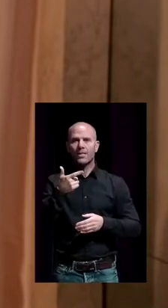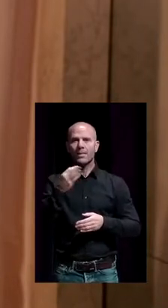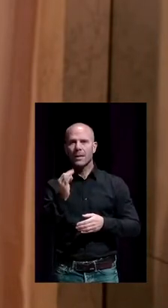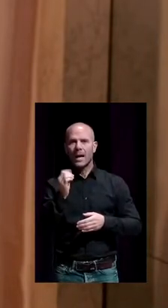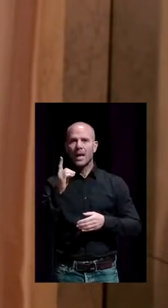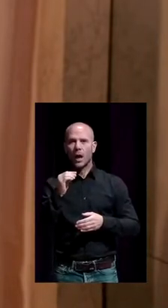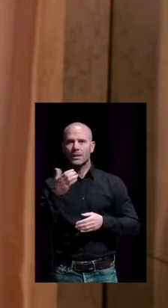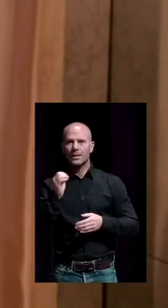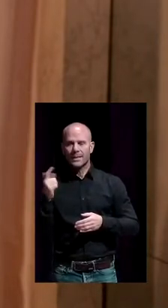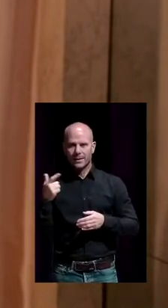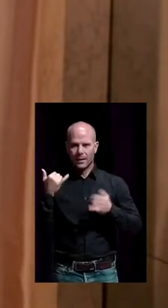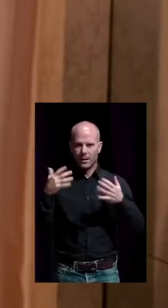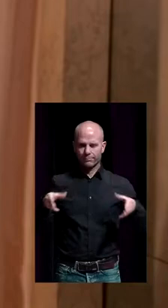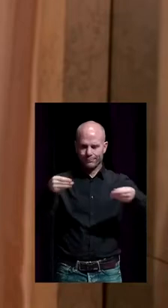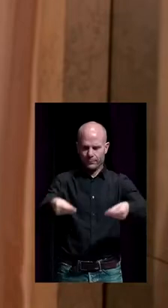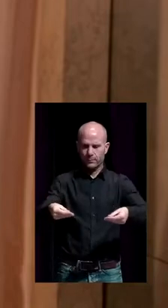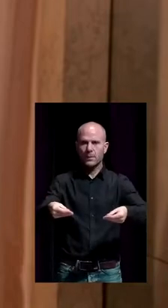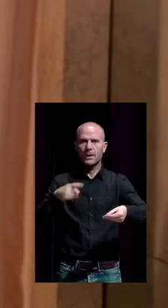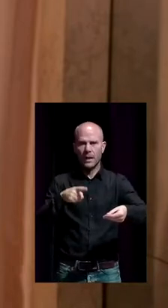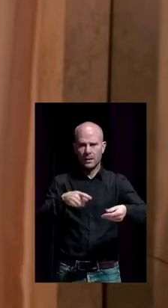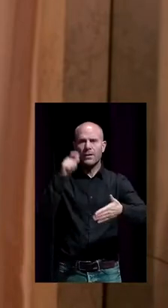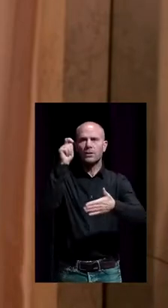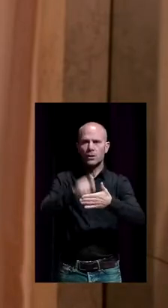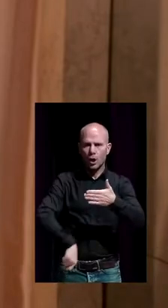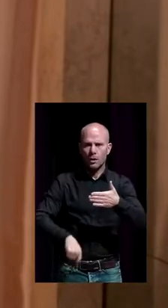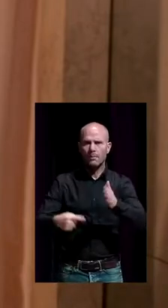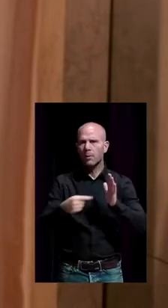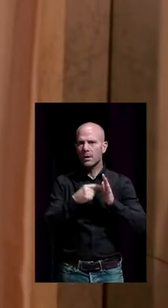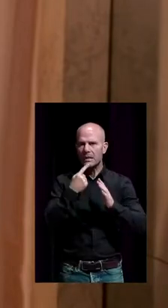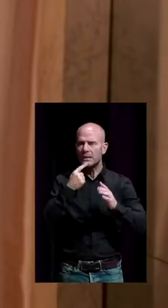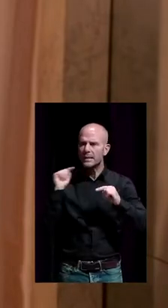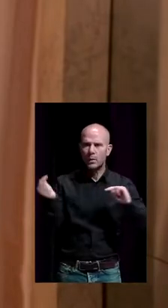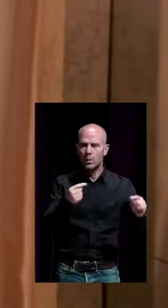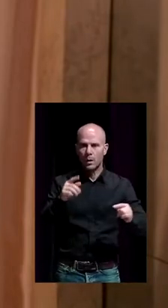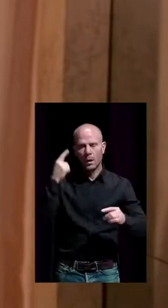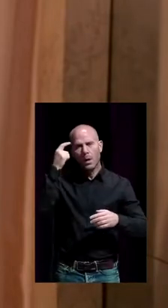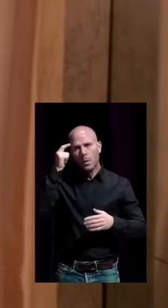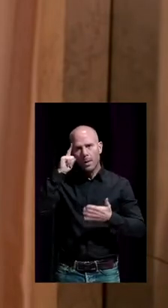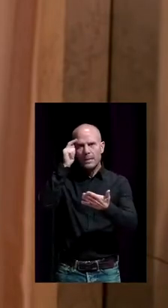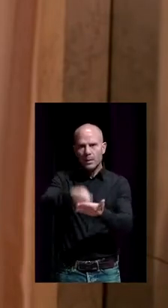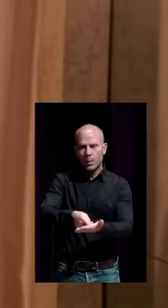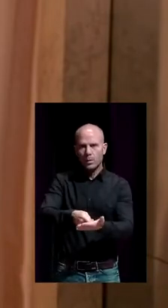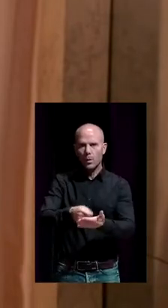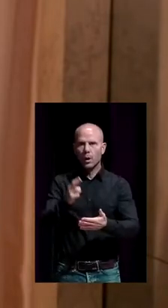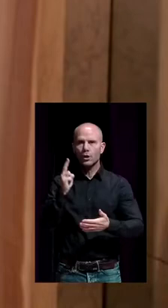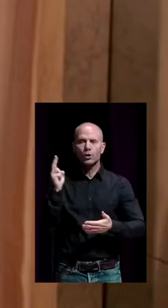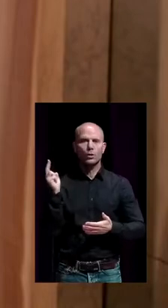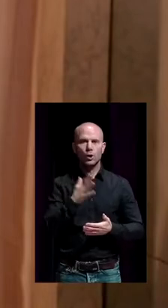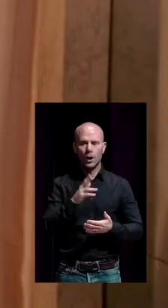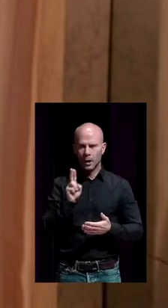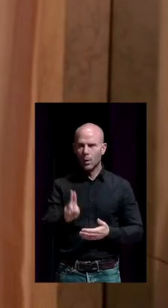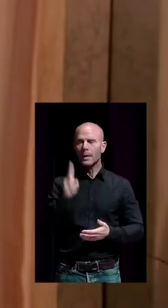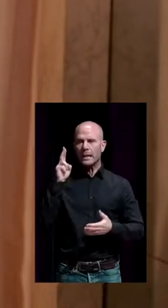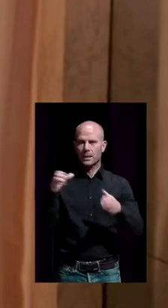tagit fram ska ge upphov till givande diskussioner, kloka beslut och nya